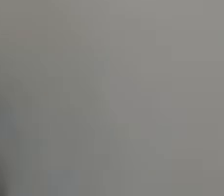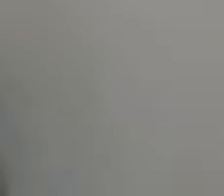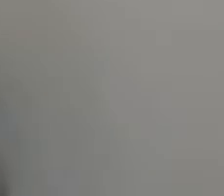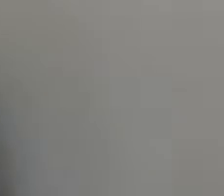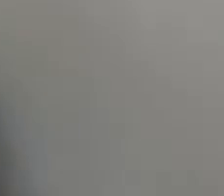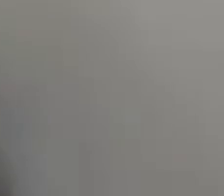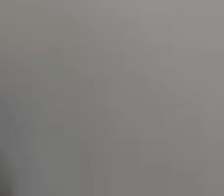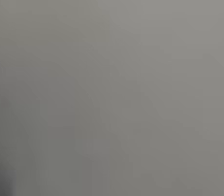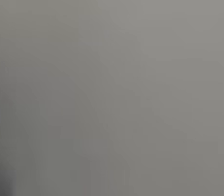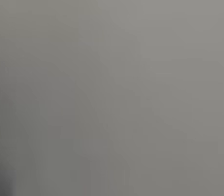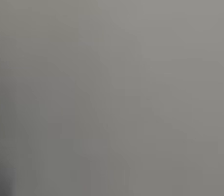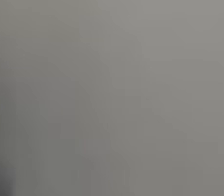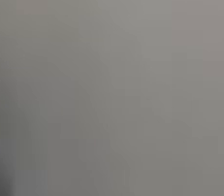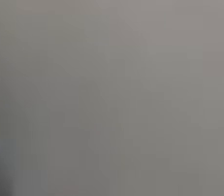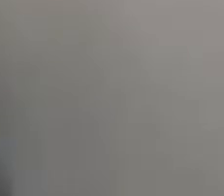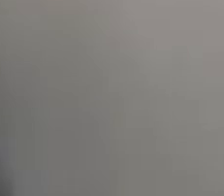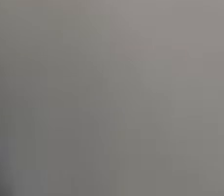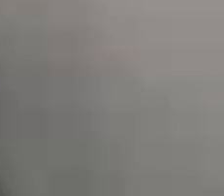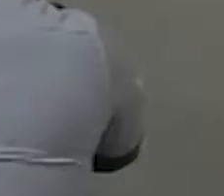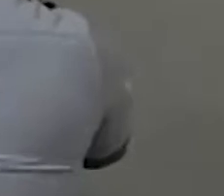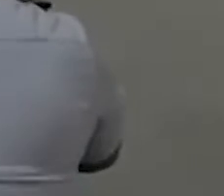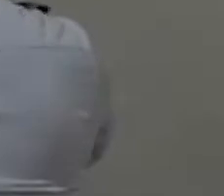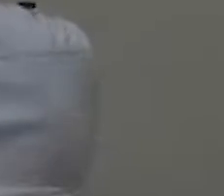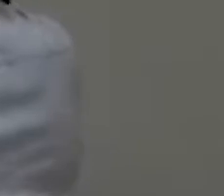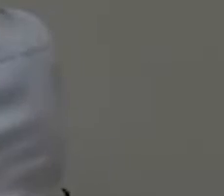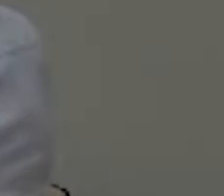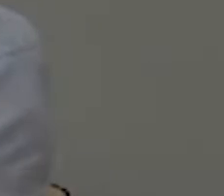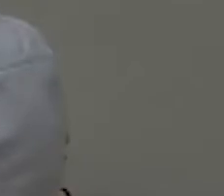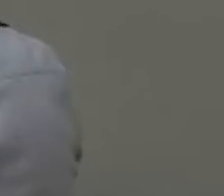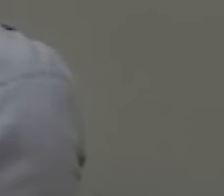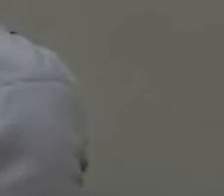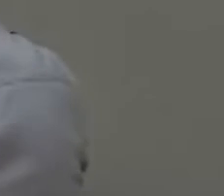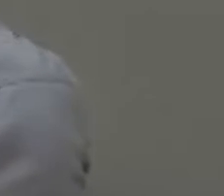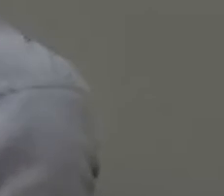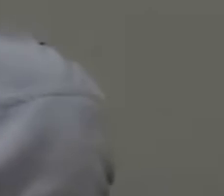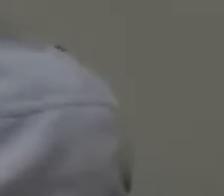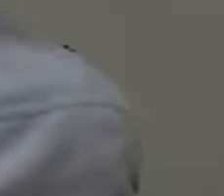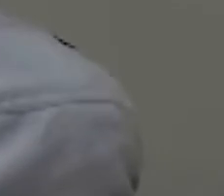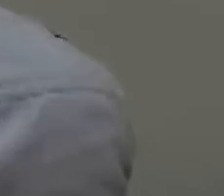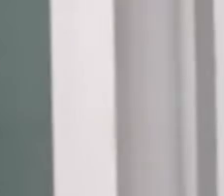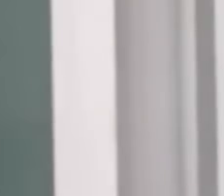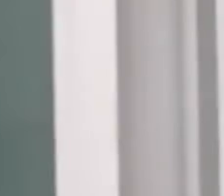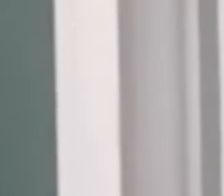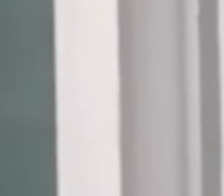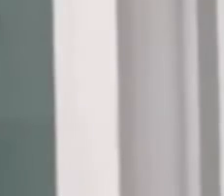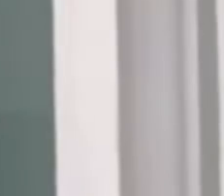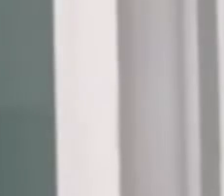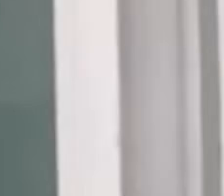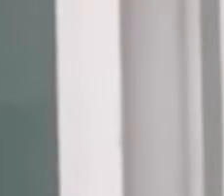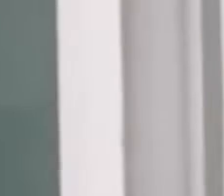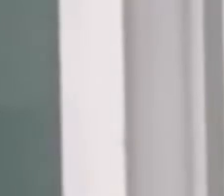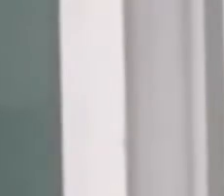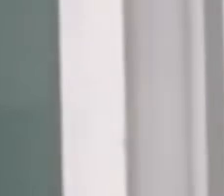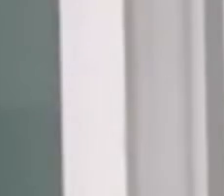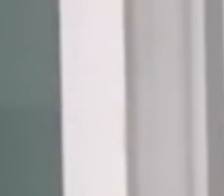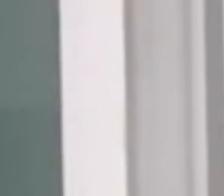Kedelapan warga yang terpapar diminta oleh pihak terminal untuk tidak melanjutkan perjalanan ke kampung halaman, serta menjalani tes PCR dan melakukan proses